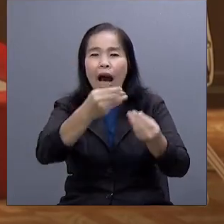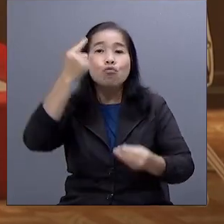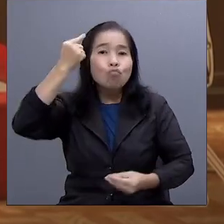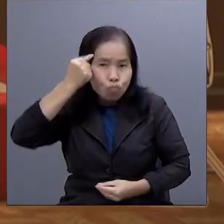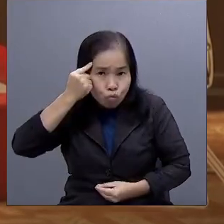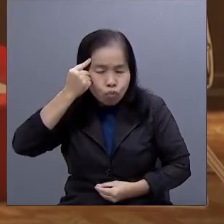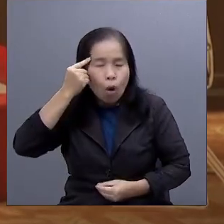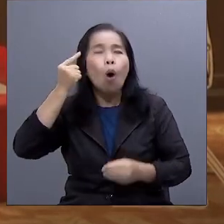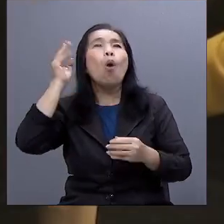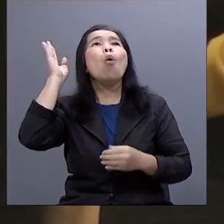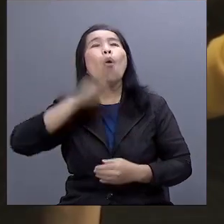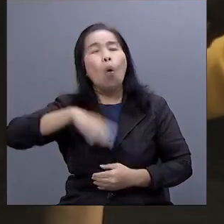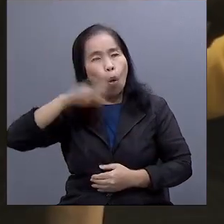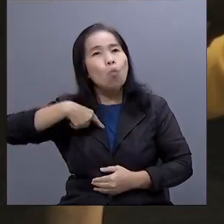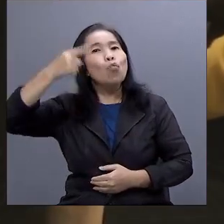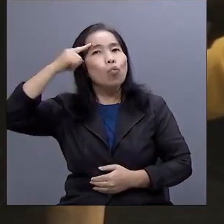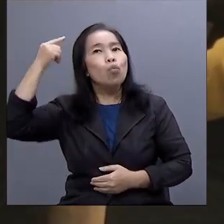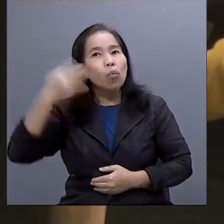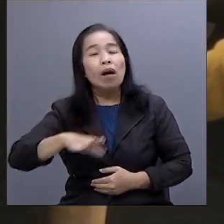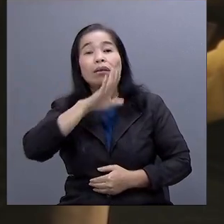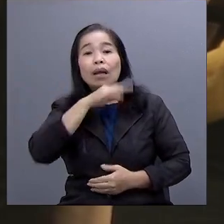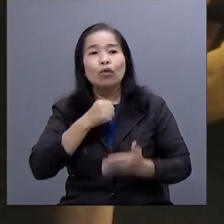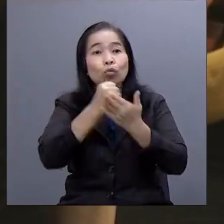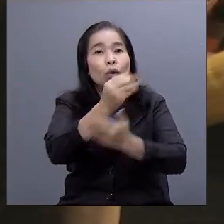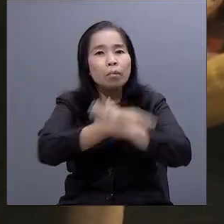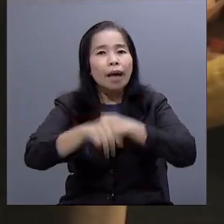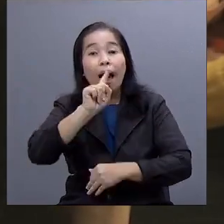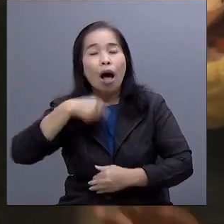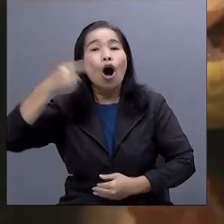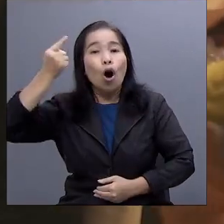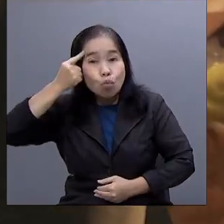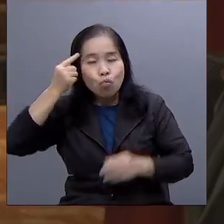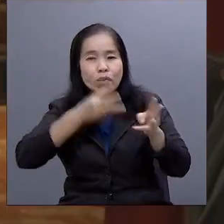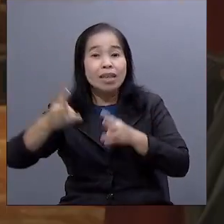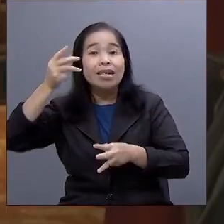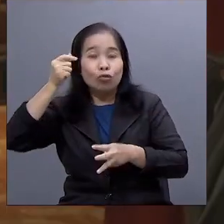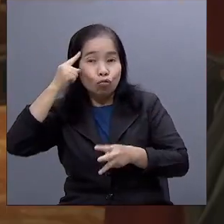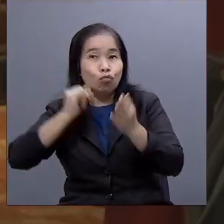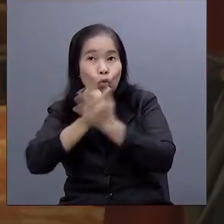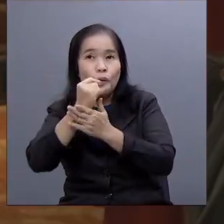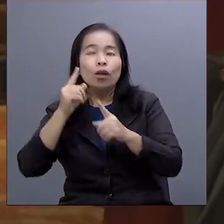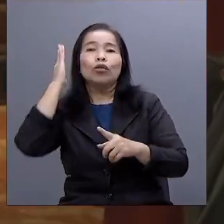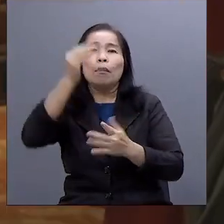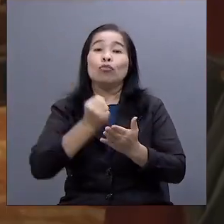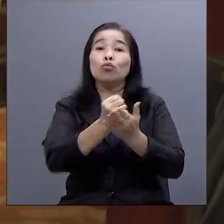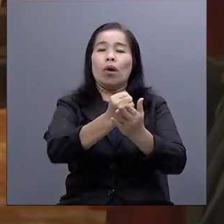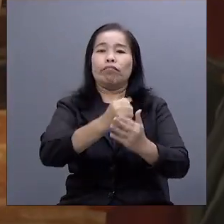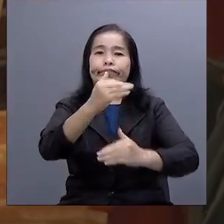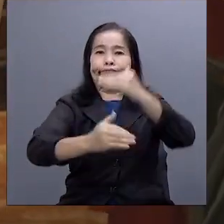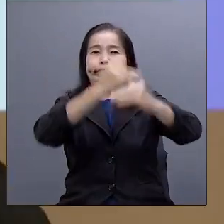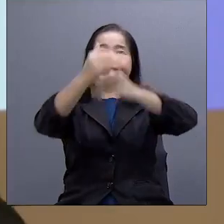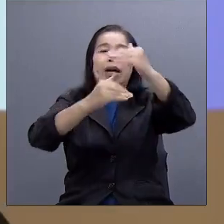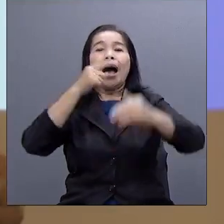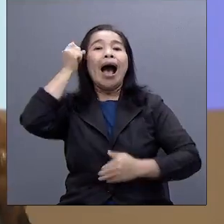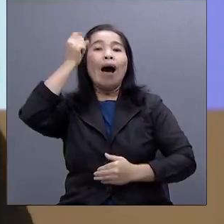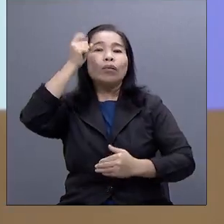ทถูกต้องซึเชื่อว่าถ้ารู้ถูกตองแล้ว มนจะนำไปสู่ในเรื่องของการทำให้เขาเกิดการเข้าใ